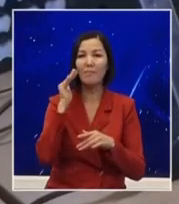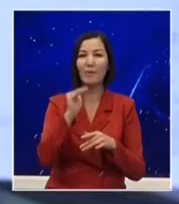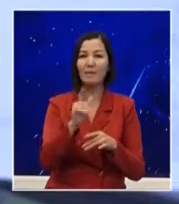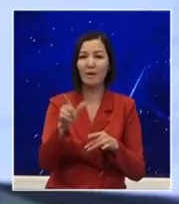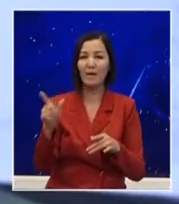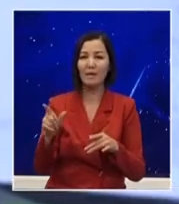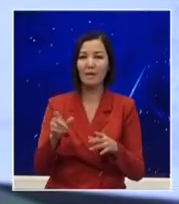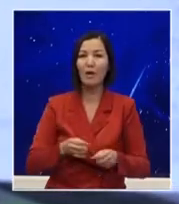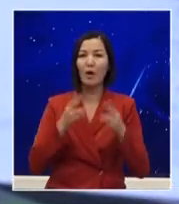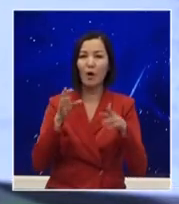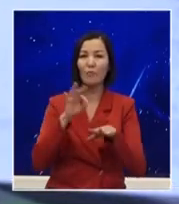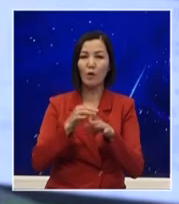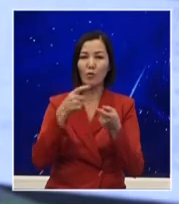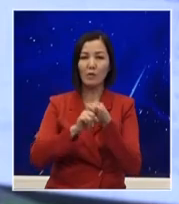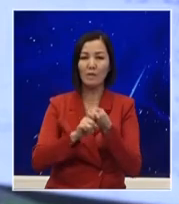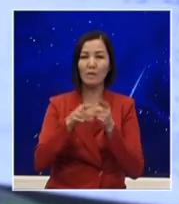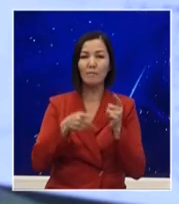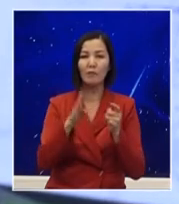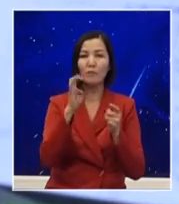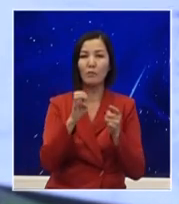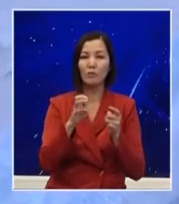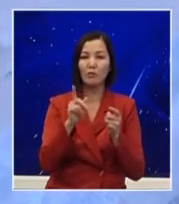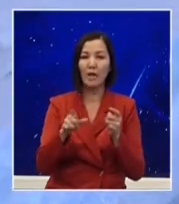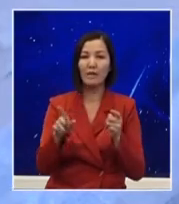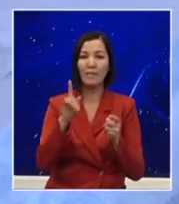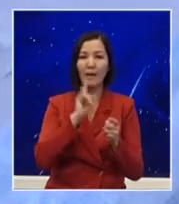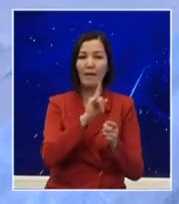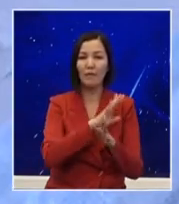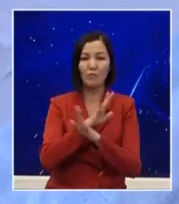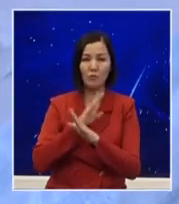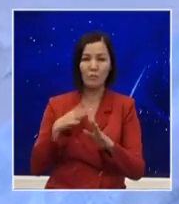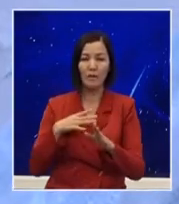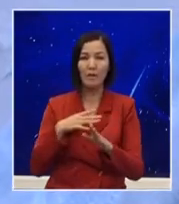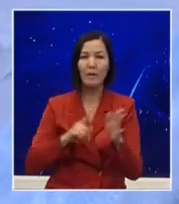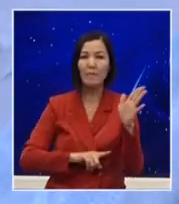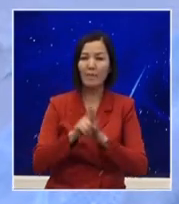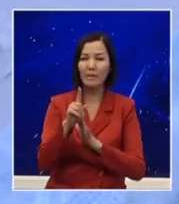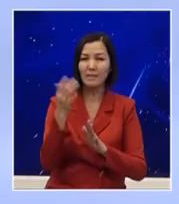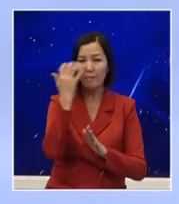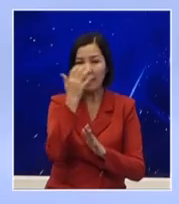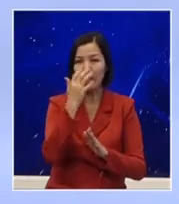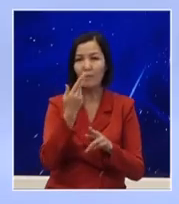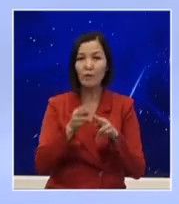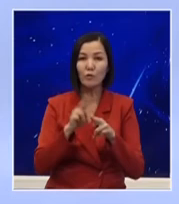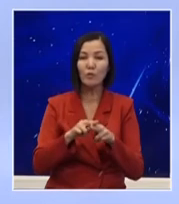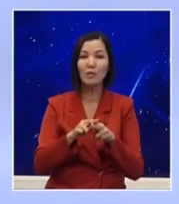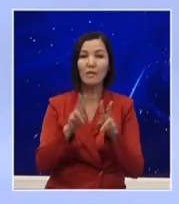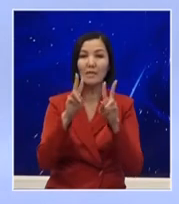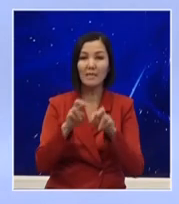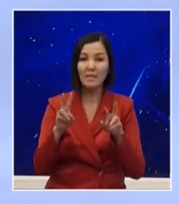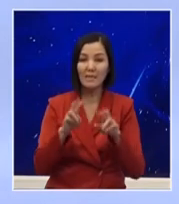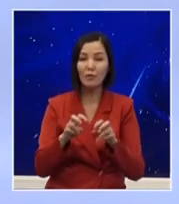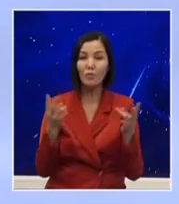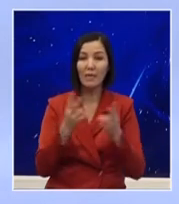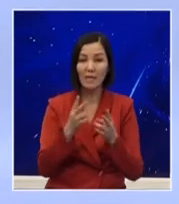адам осы қауіпті дертке шалдықса, 1400 әйел көз жұмған. Алғашқы сатысында кеуде обыры байқалмайды, сондықтан оны өткізіп алу қаупі де